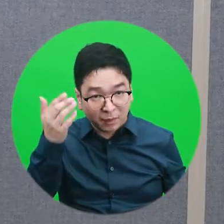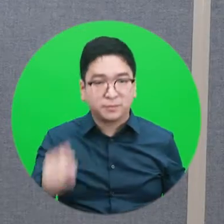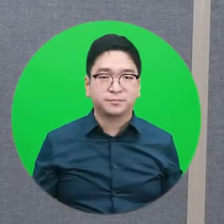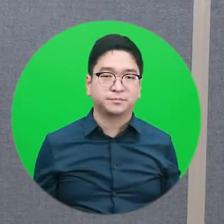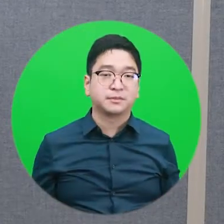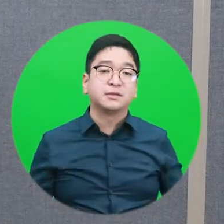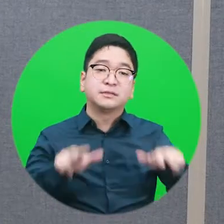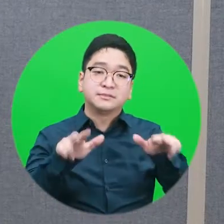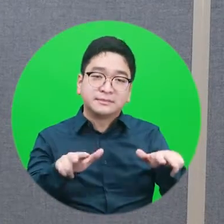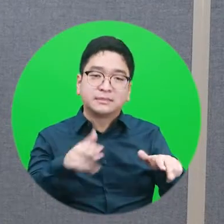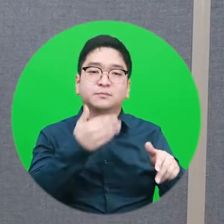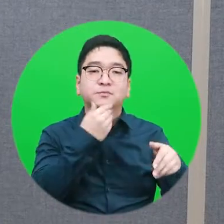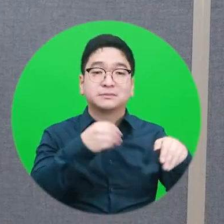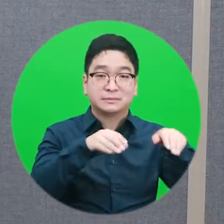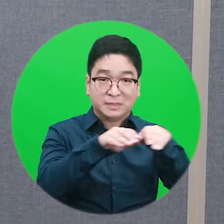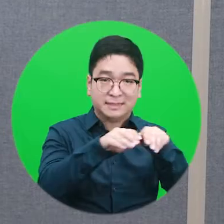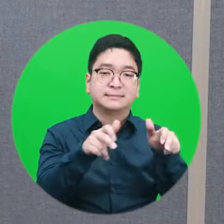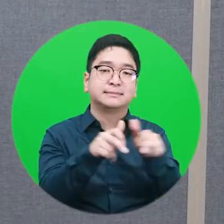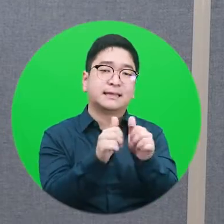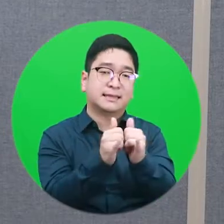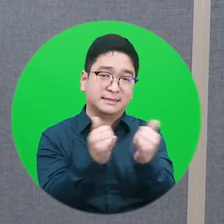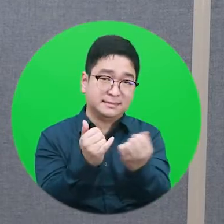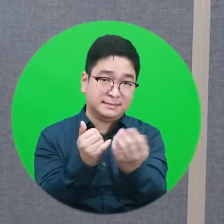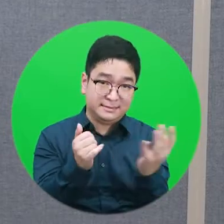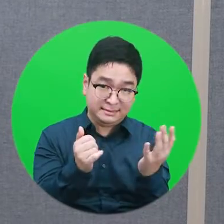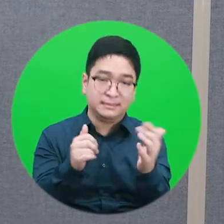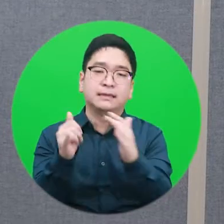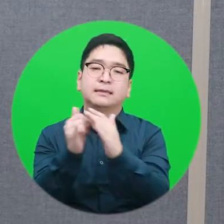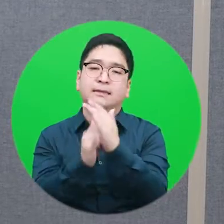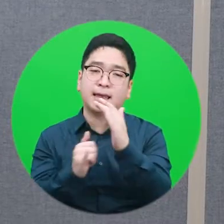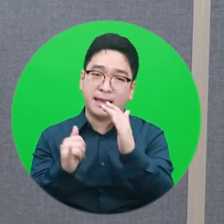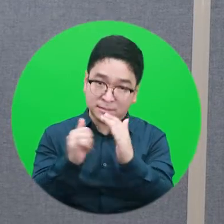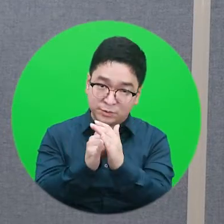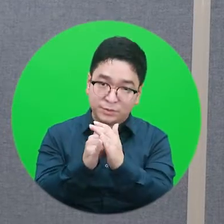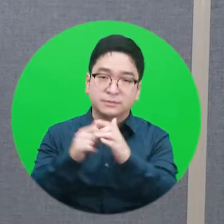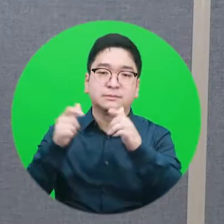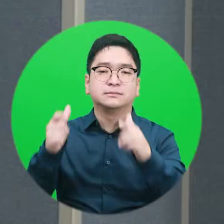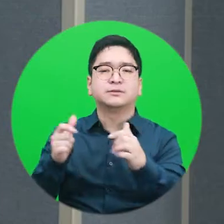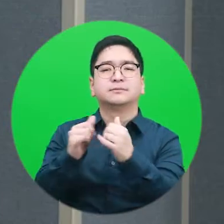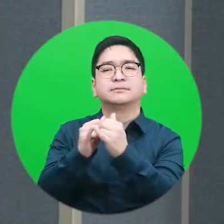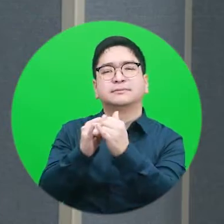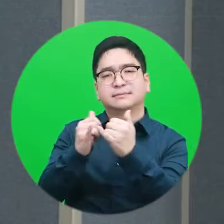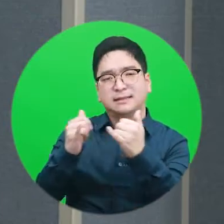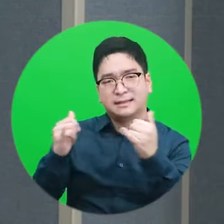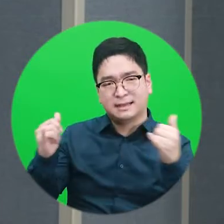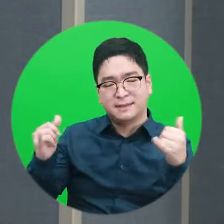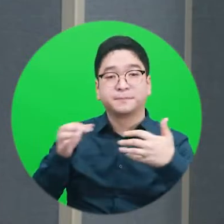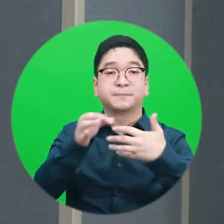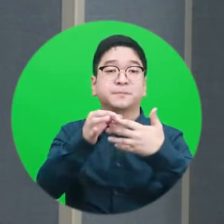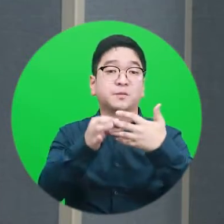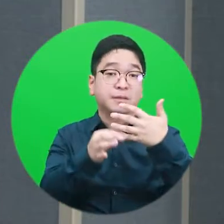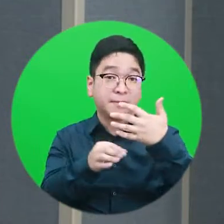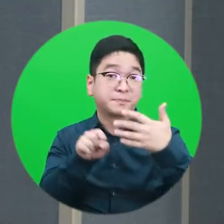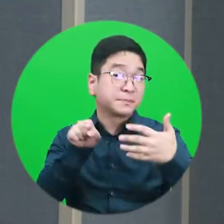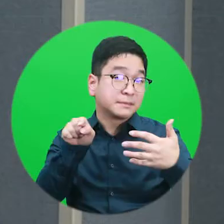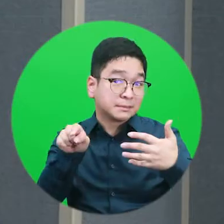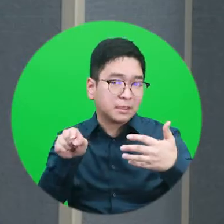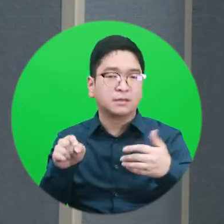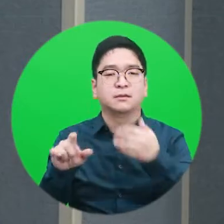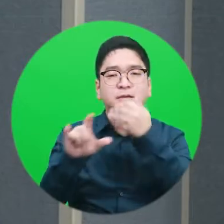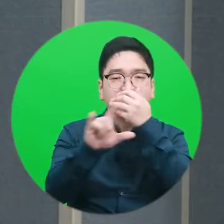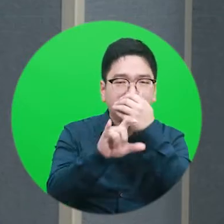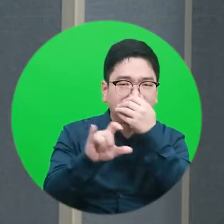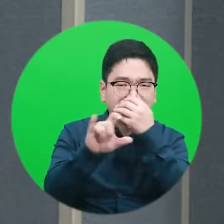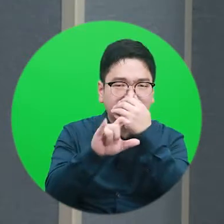현재 저희 복지관에서는 장애 당사자분들, 가족분들, 그리고 비장애 지역 주민분들을 위한 프로그램들이 그 코로나